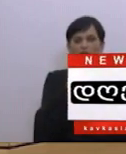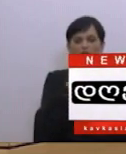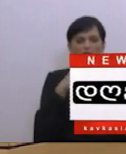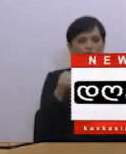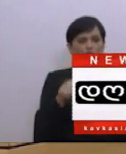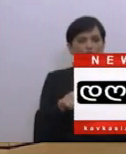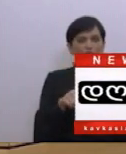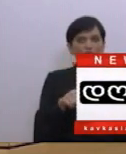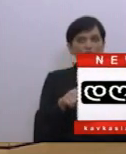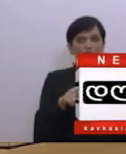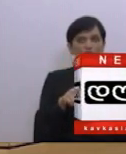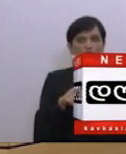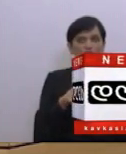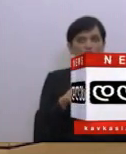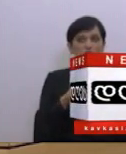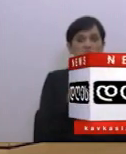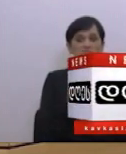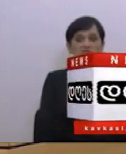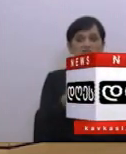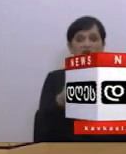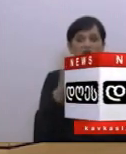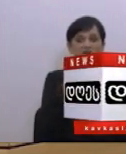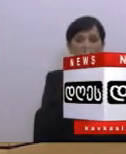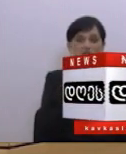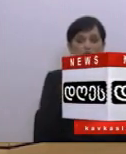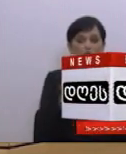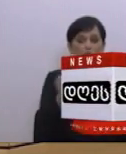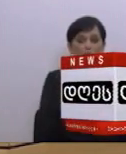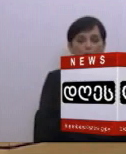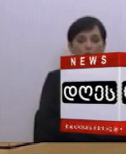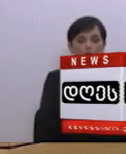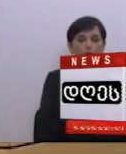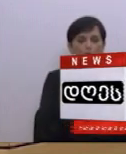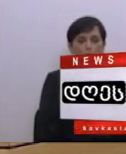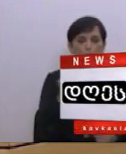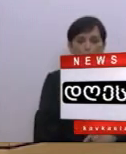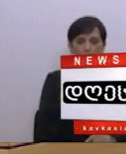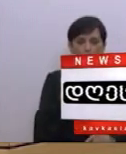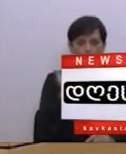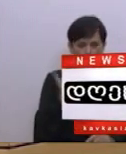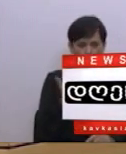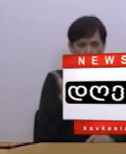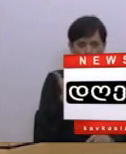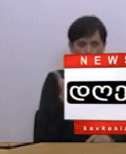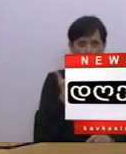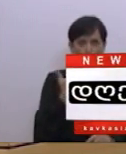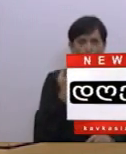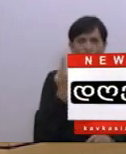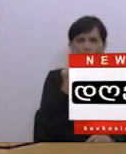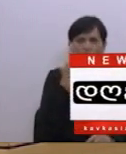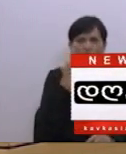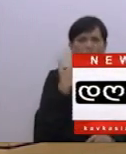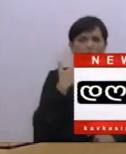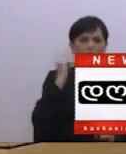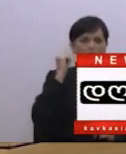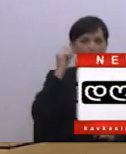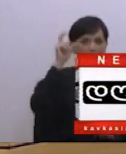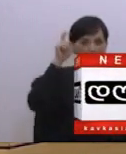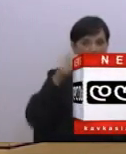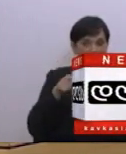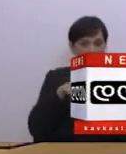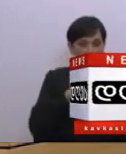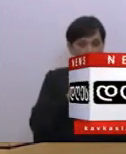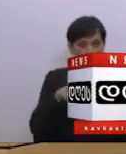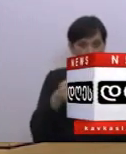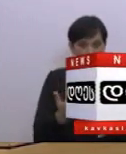შეგვიძლია წინ აღუდგეთ მსგავს სტიქიურ უბედურებებს. მაინტერესებს თუ ყველაფერი პირველყოფილი ადამიანები ვით უნდა გადავიტანოთ ისე